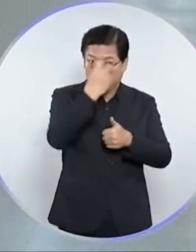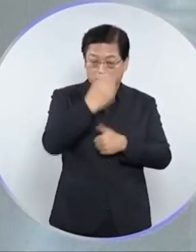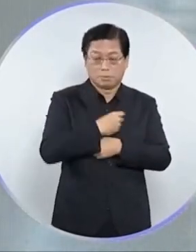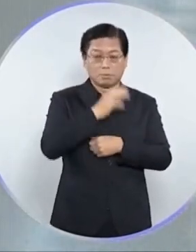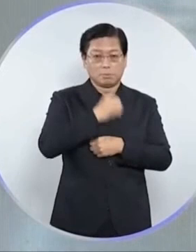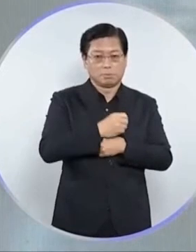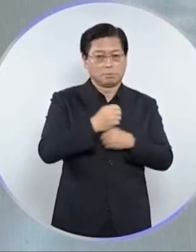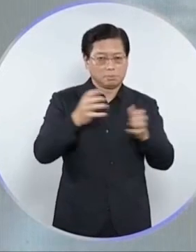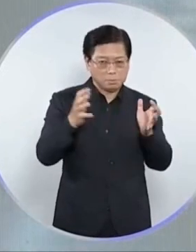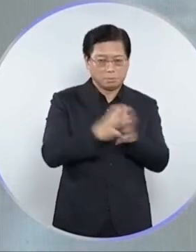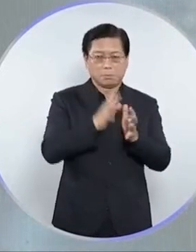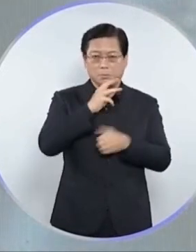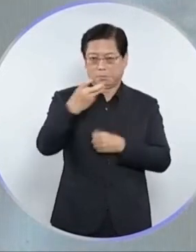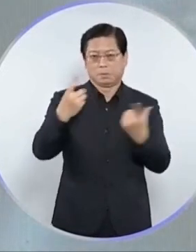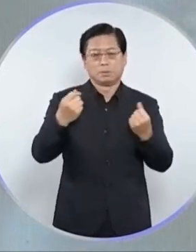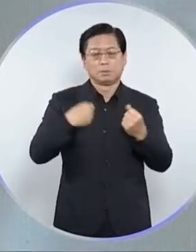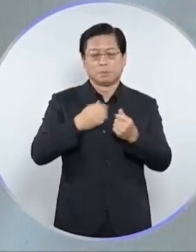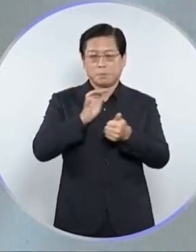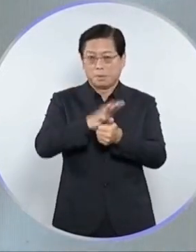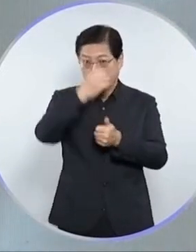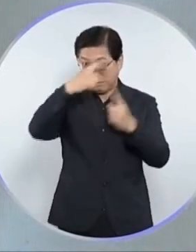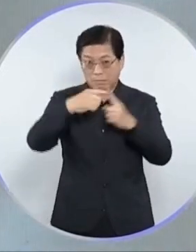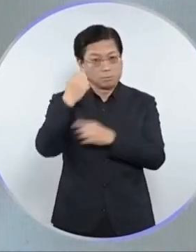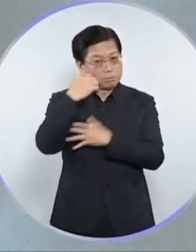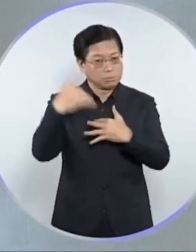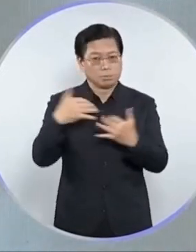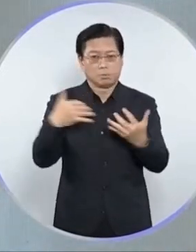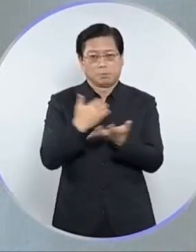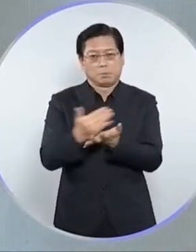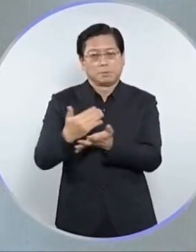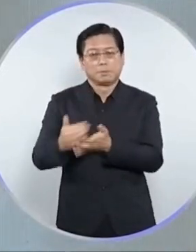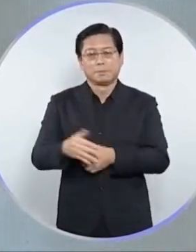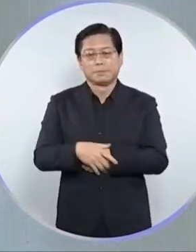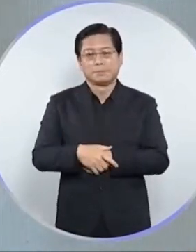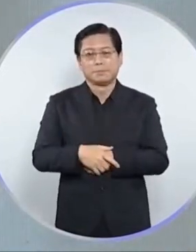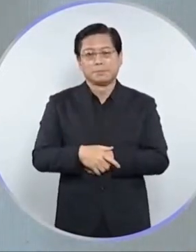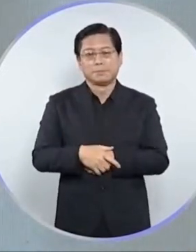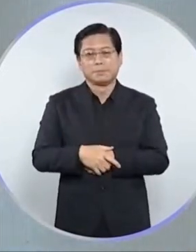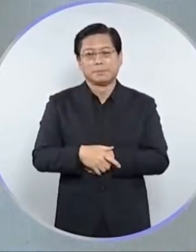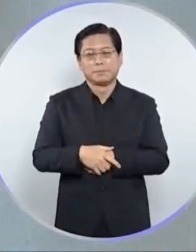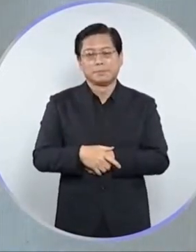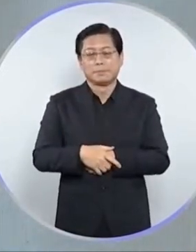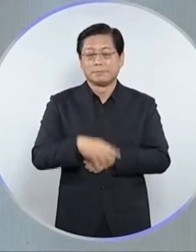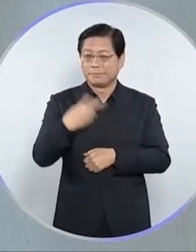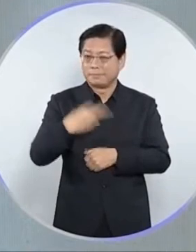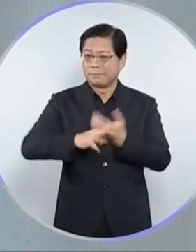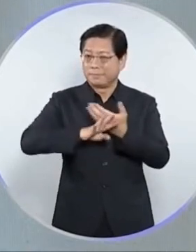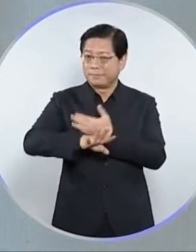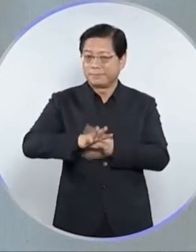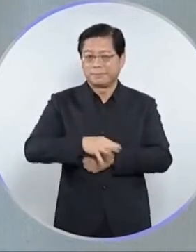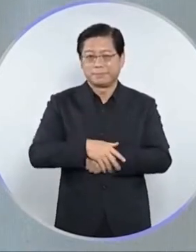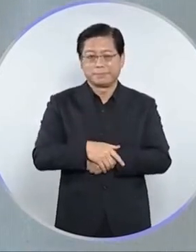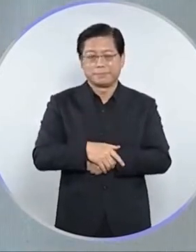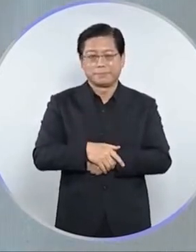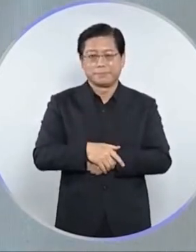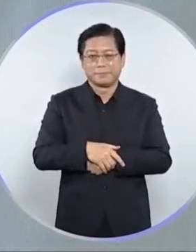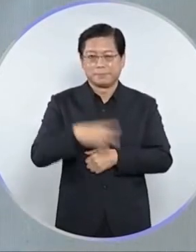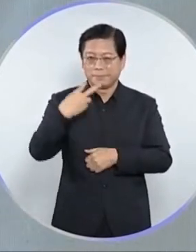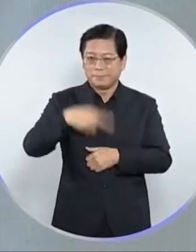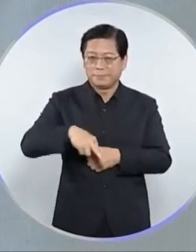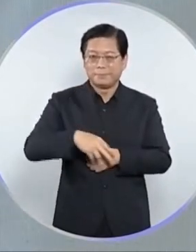要解决年轻人面临的居住的这个问题啊。那另外。我要特